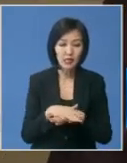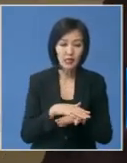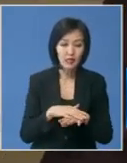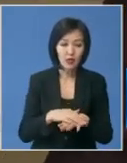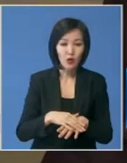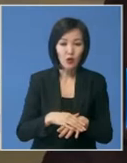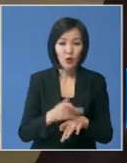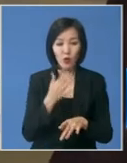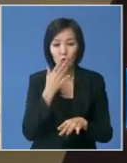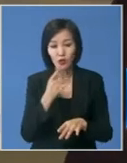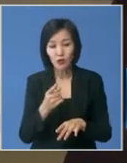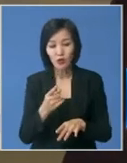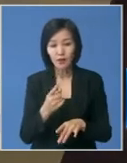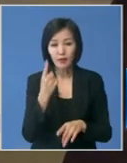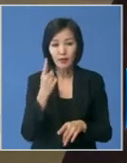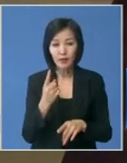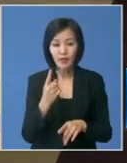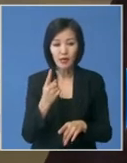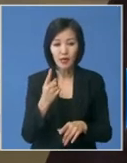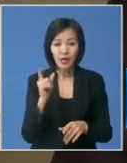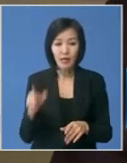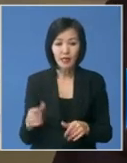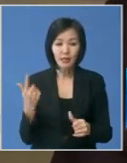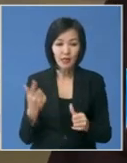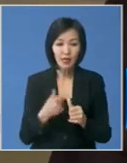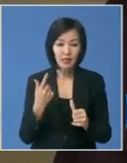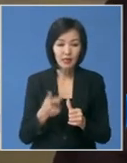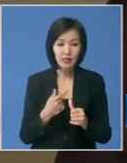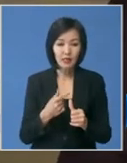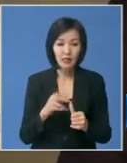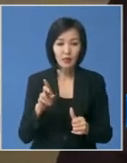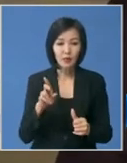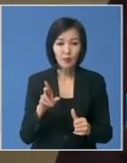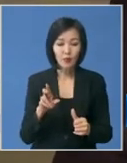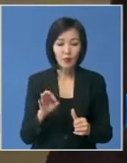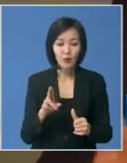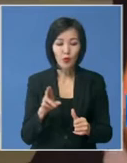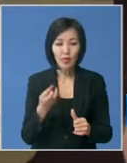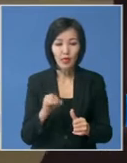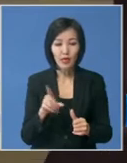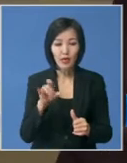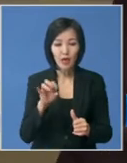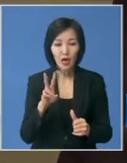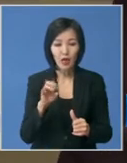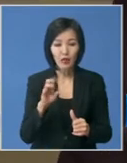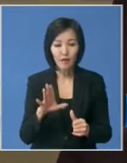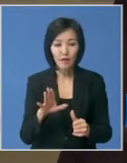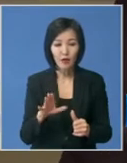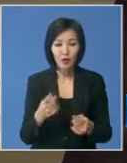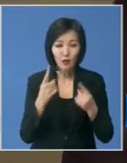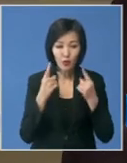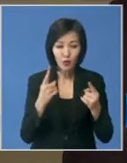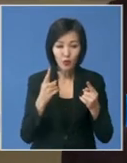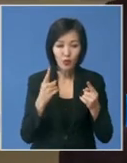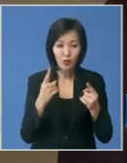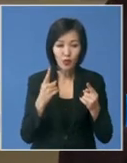де, бір адамның атымен айтты. Ол кім? Ол Әлихан Нұрмұхамедұлы Бөкейхан. Ол ұлт көсеміне